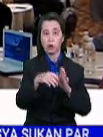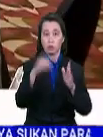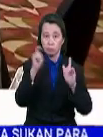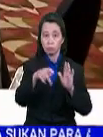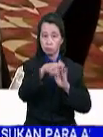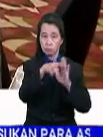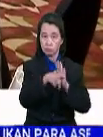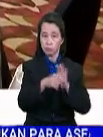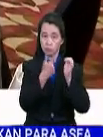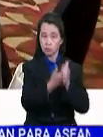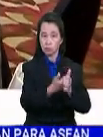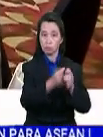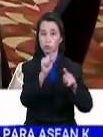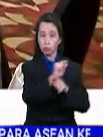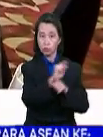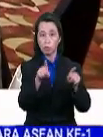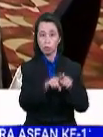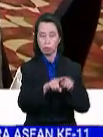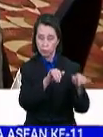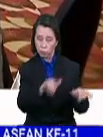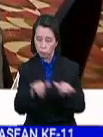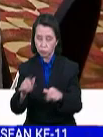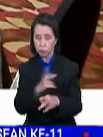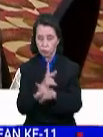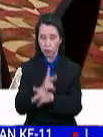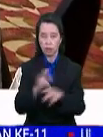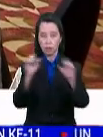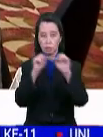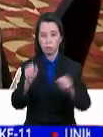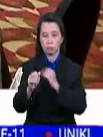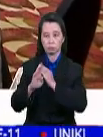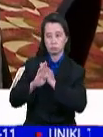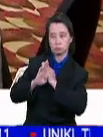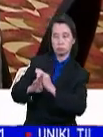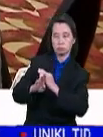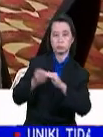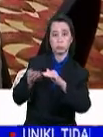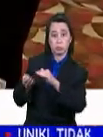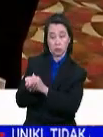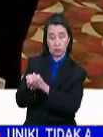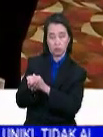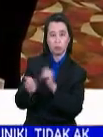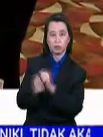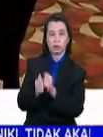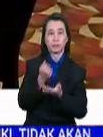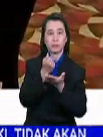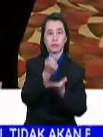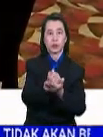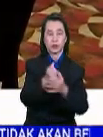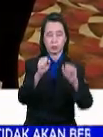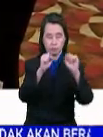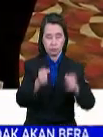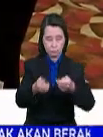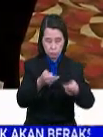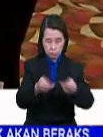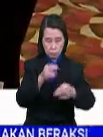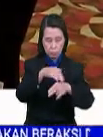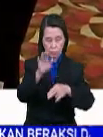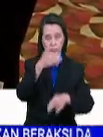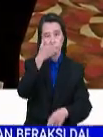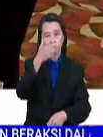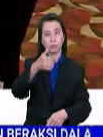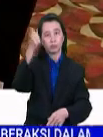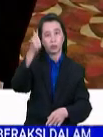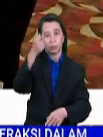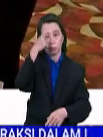yang boleh dipatuhi dan digunakan sebagai ukuran kawalan sistem pencegahan rasuah sekaligus membantu melaksanakan sistem pengurusannya lebih